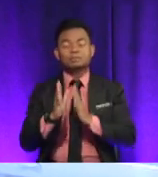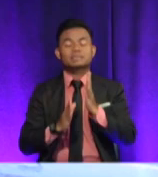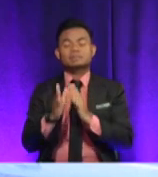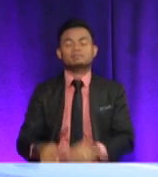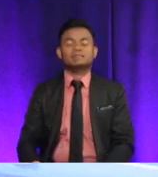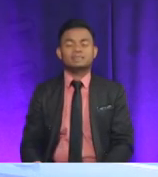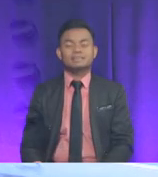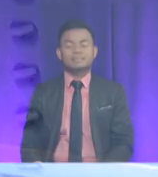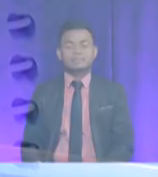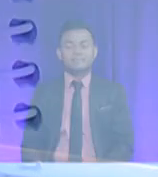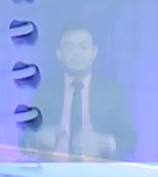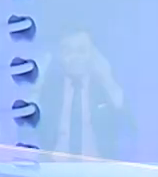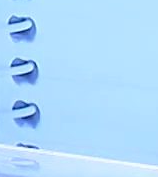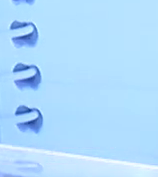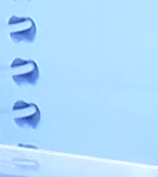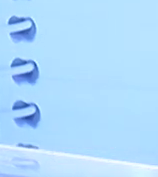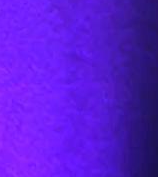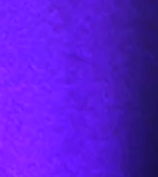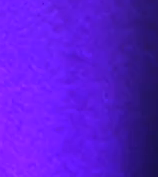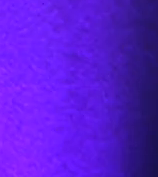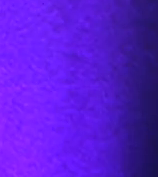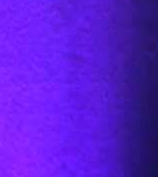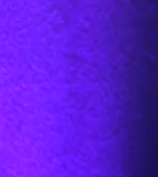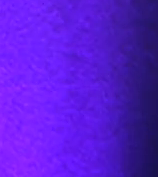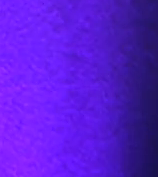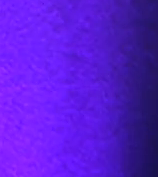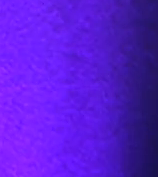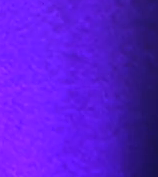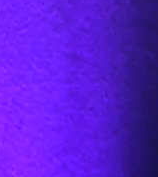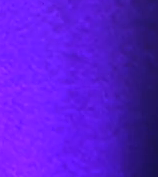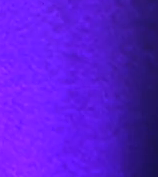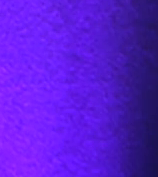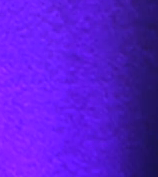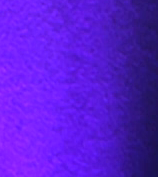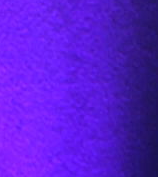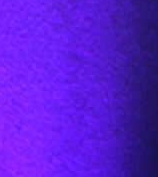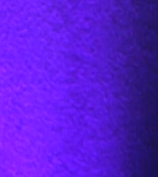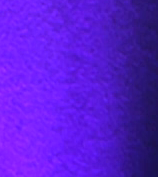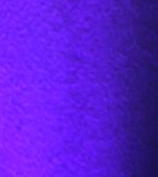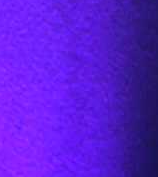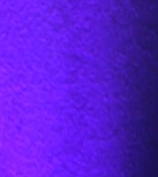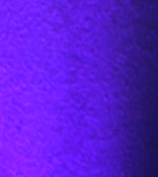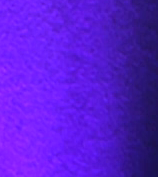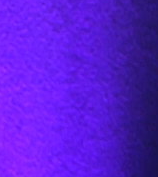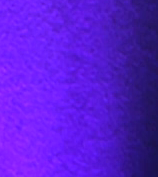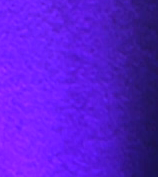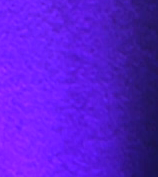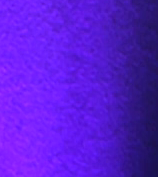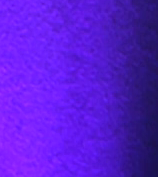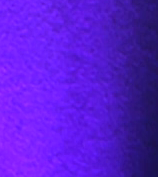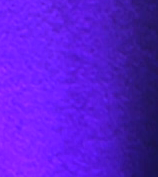Saiful Amri silent dari sekolah menengah pendidikan khas wokatinasa alam Selangor Apa kabar ego